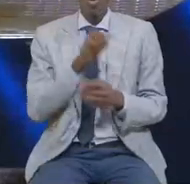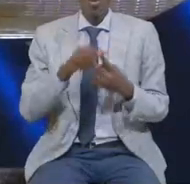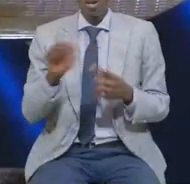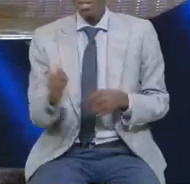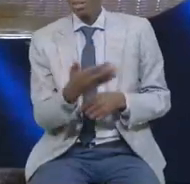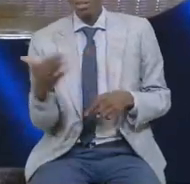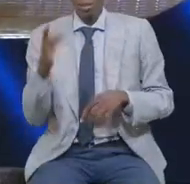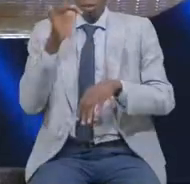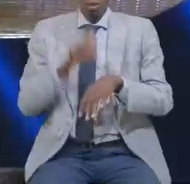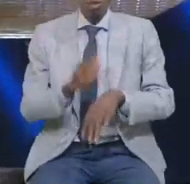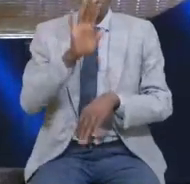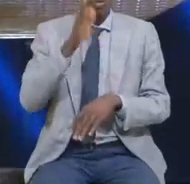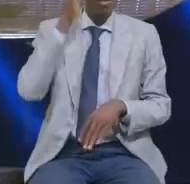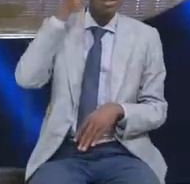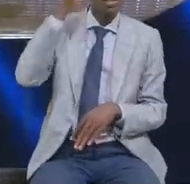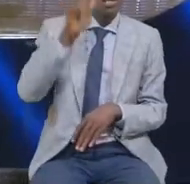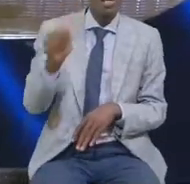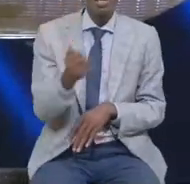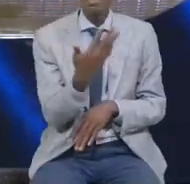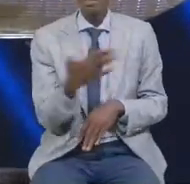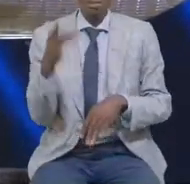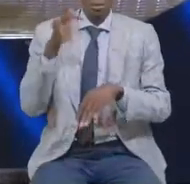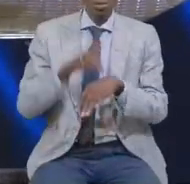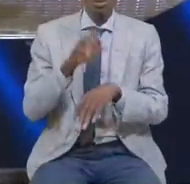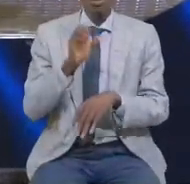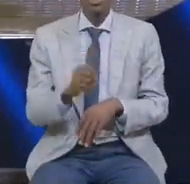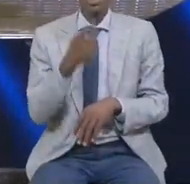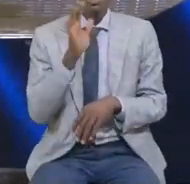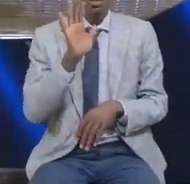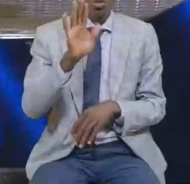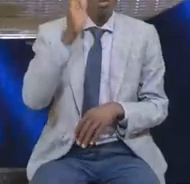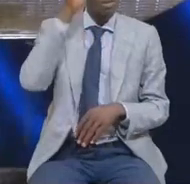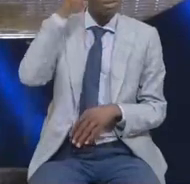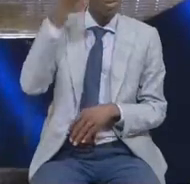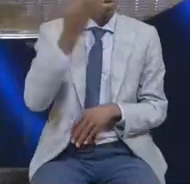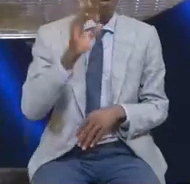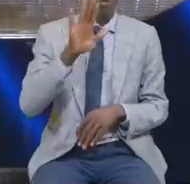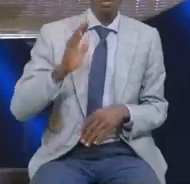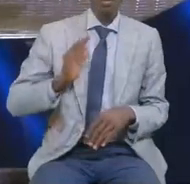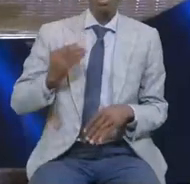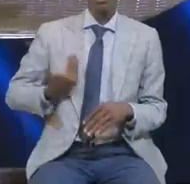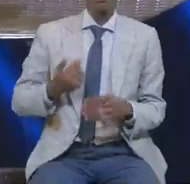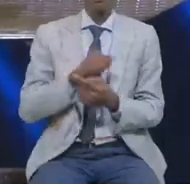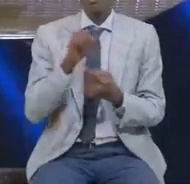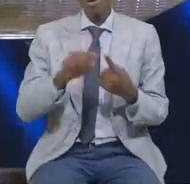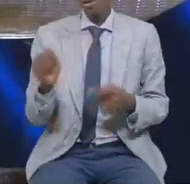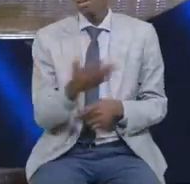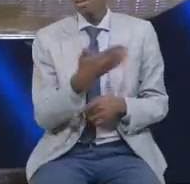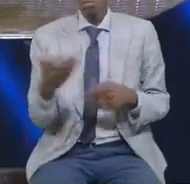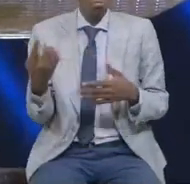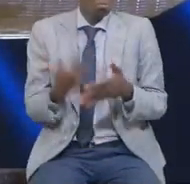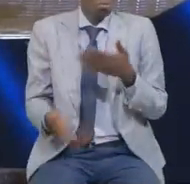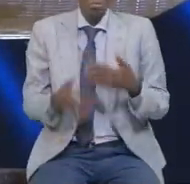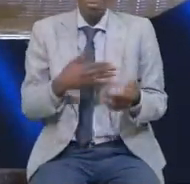touche ton éternité, lorsque quelque chose touche le destin, la destinée de ton âme, quelle que soit la chose